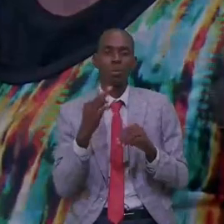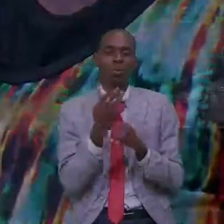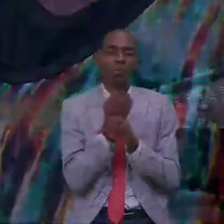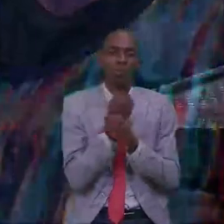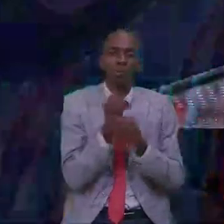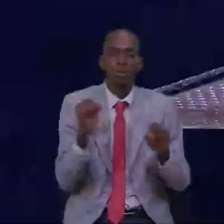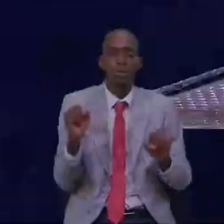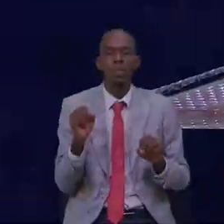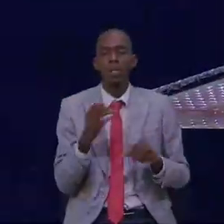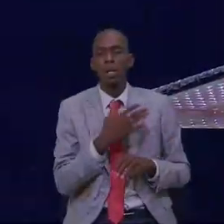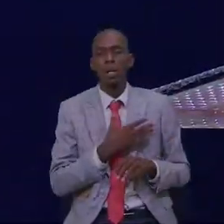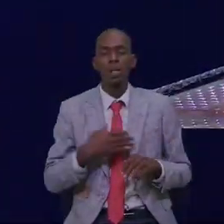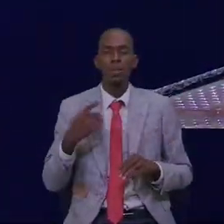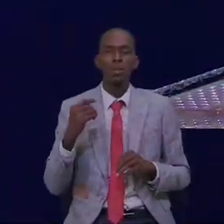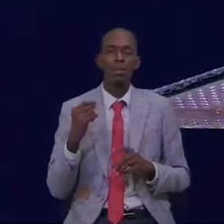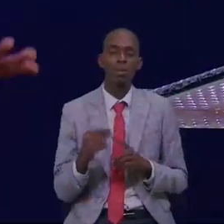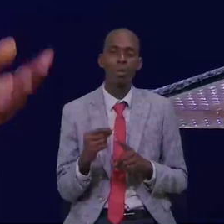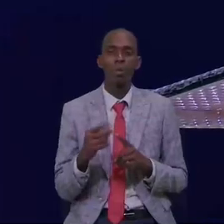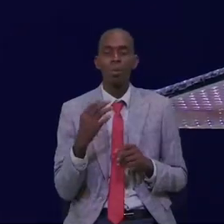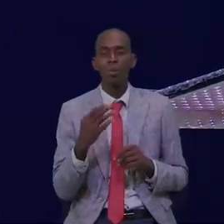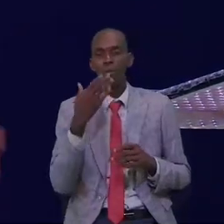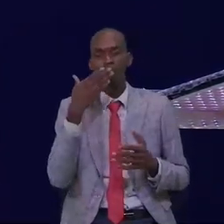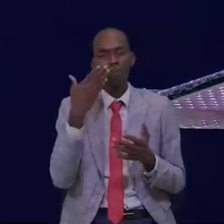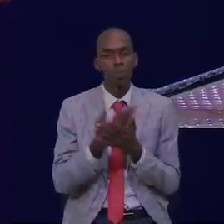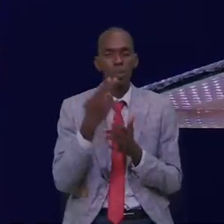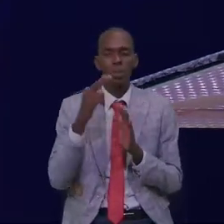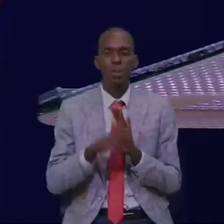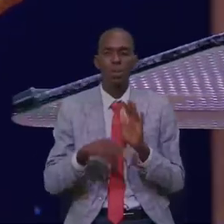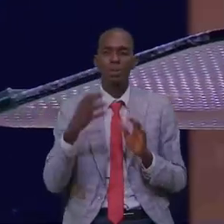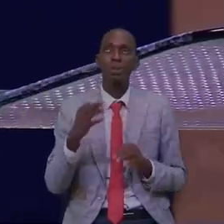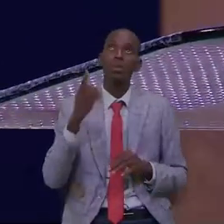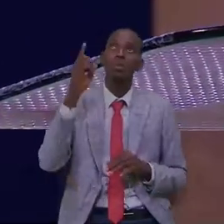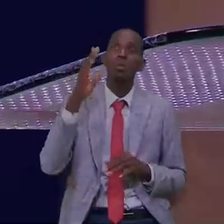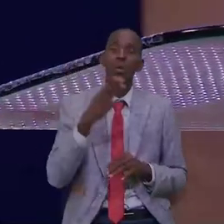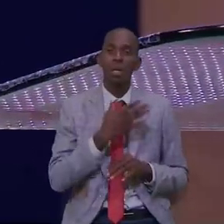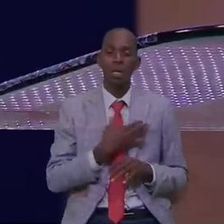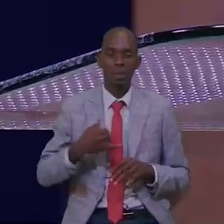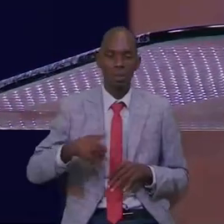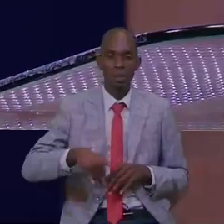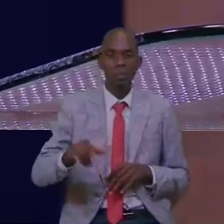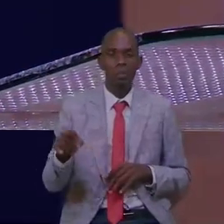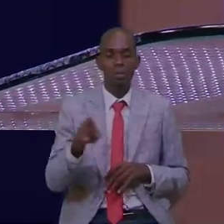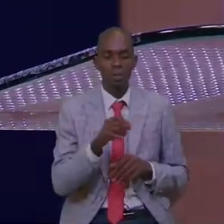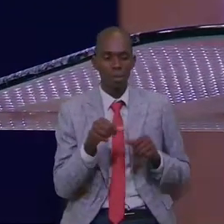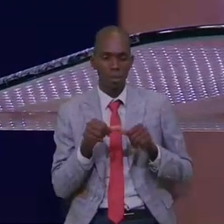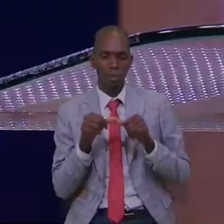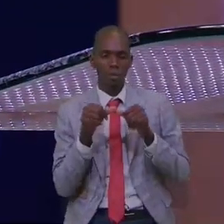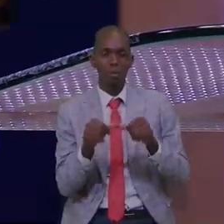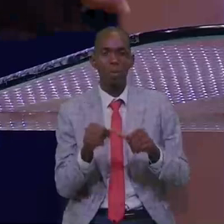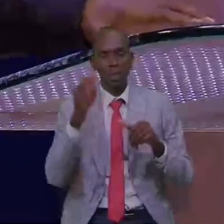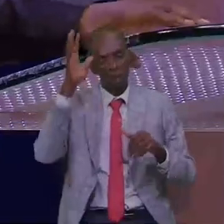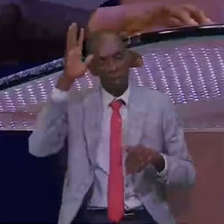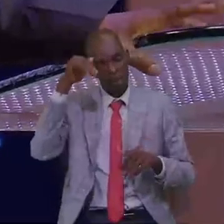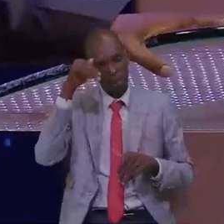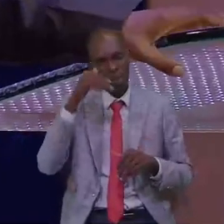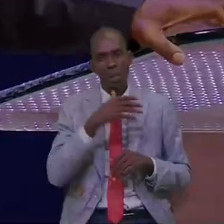la parole de la bonté de Dieu, cependant, ils demeurent durs et